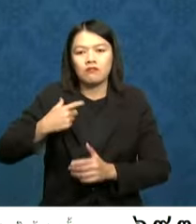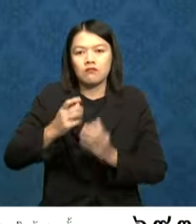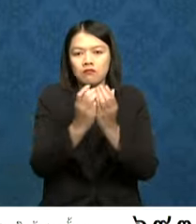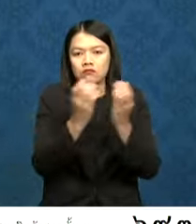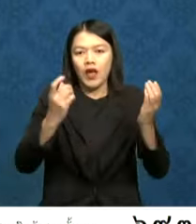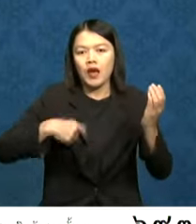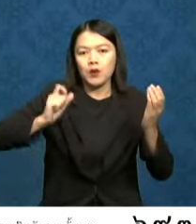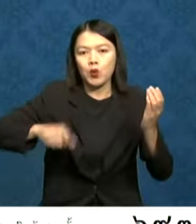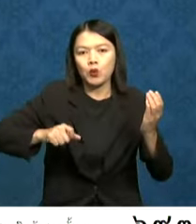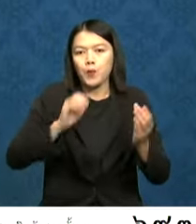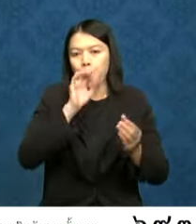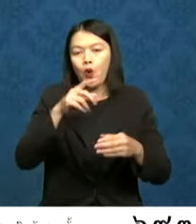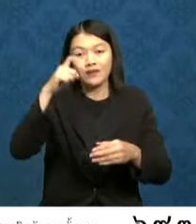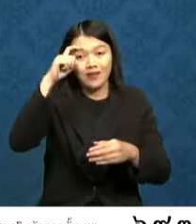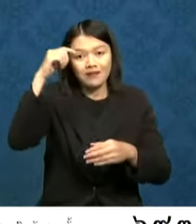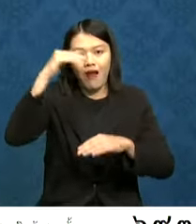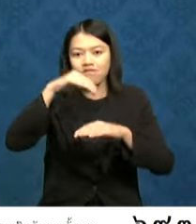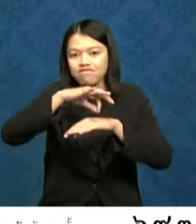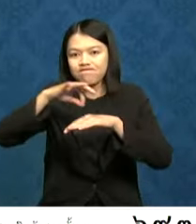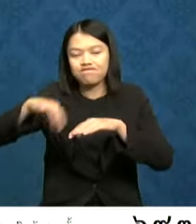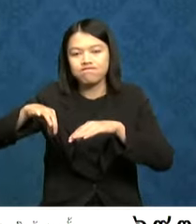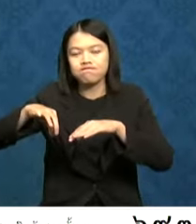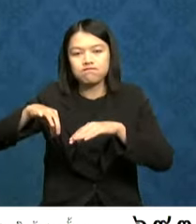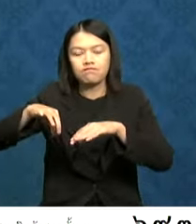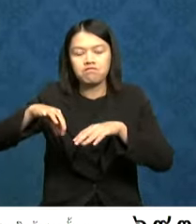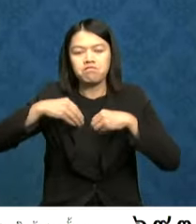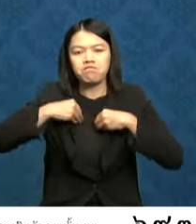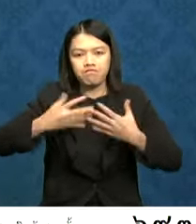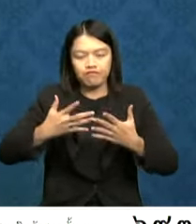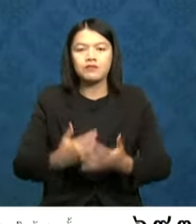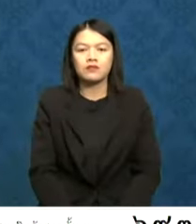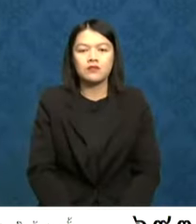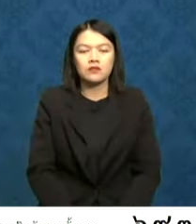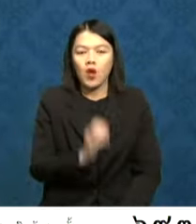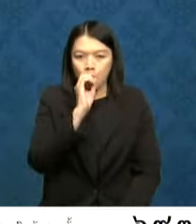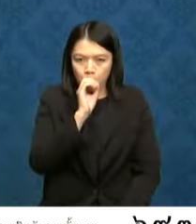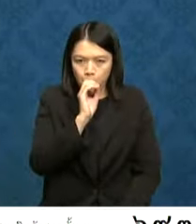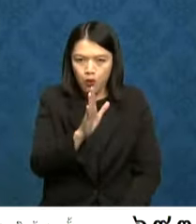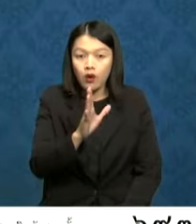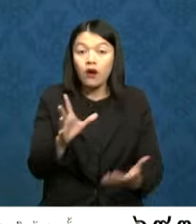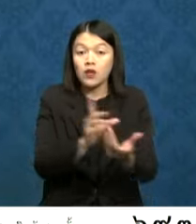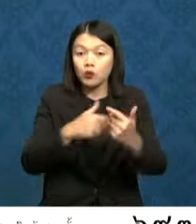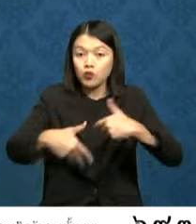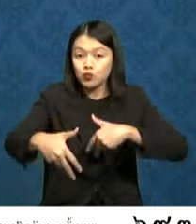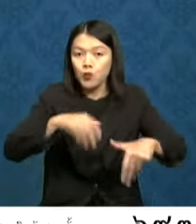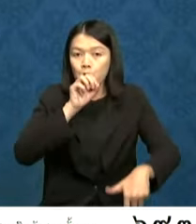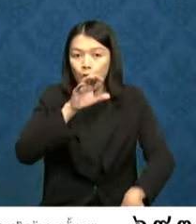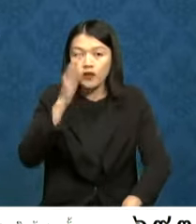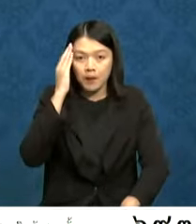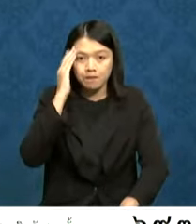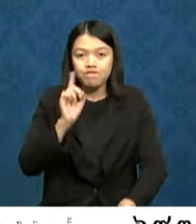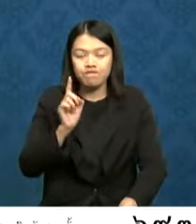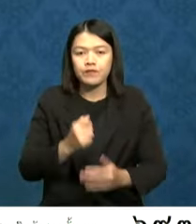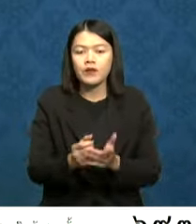รัฐธรรมนูญที่ถอดถอนคุณเศรษฐาทวีศิลป์ออกจากตำแหน่งและพวกเรายังยืนยันไปยังสังคมอีกด้วยครับว่าสิ่งที่